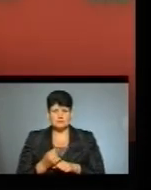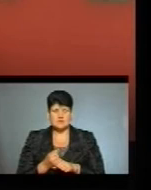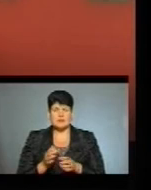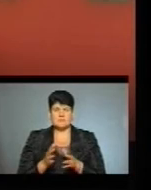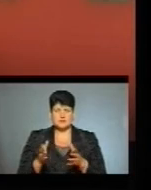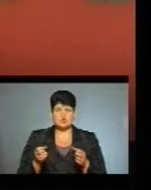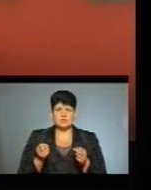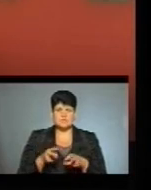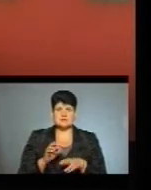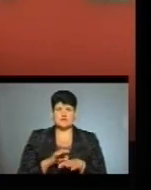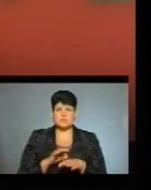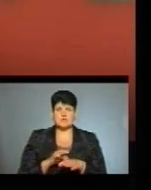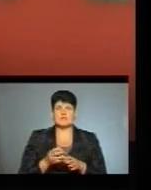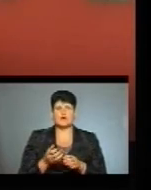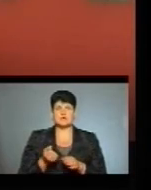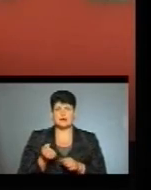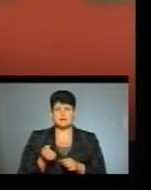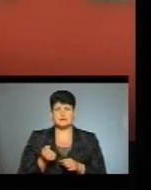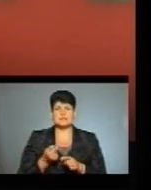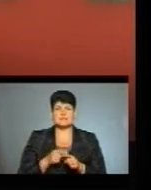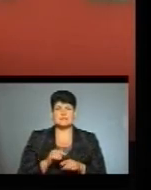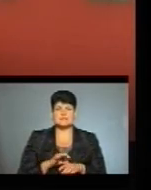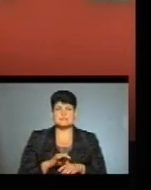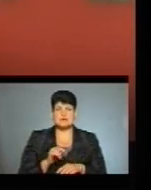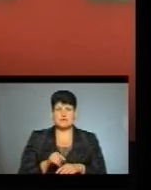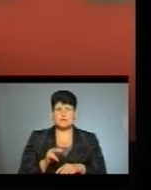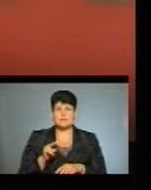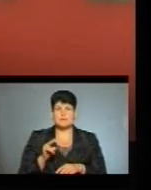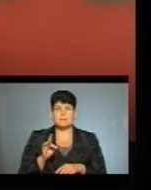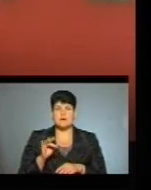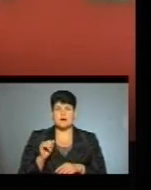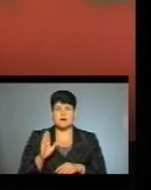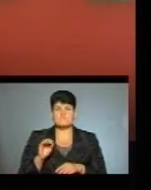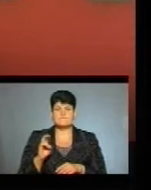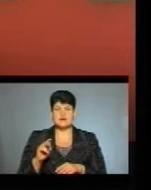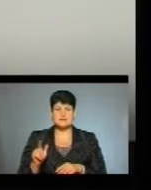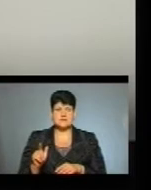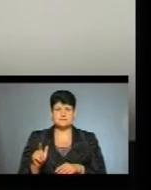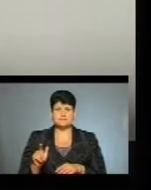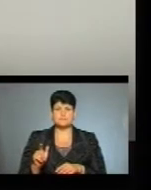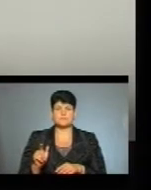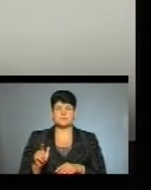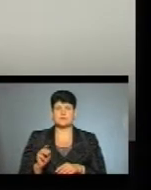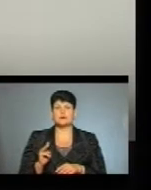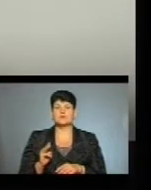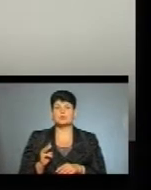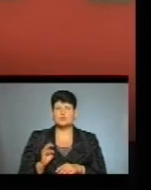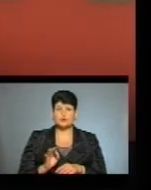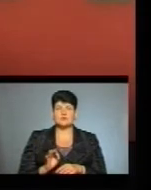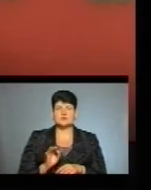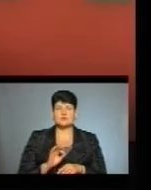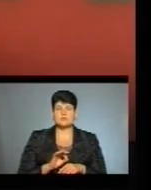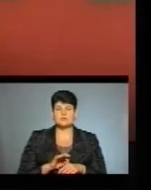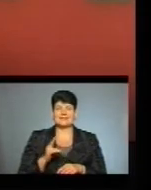ризик захворіти, отримати десь це захворювання, таке як, наприклад, правець, то захворіти